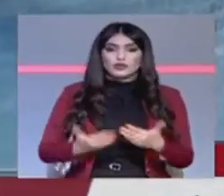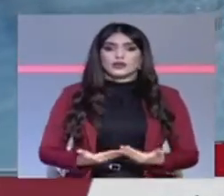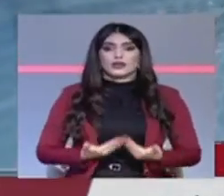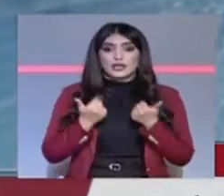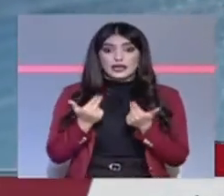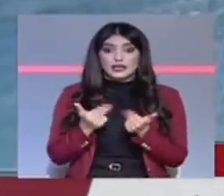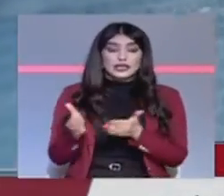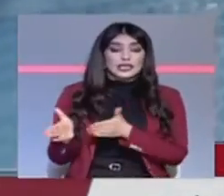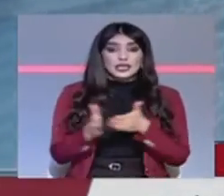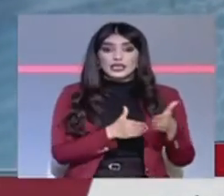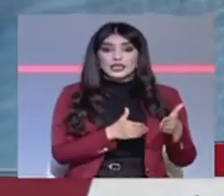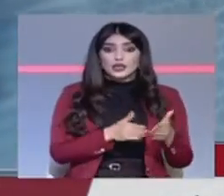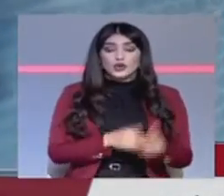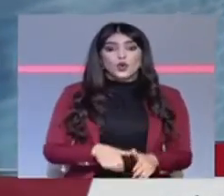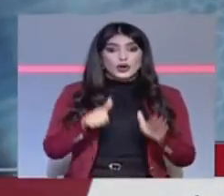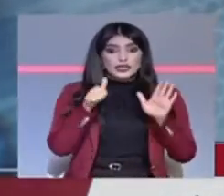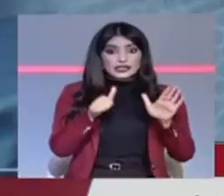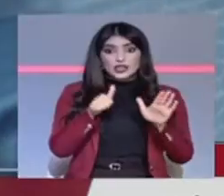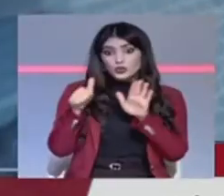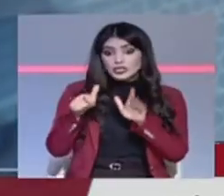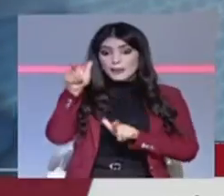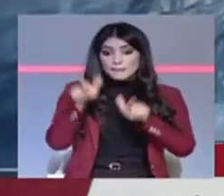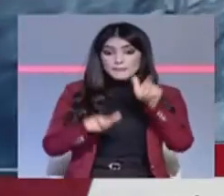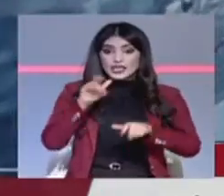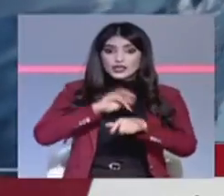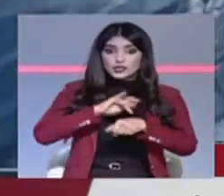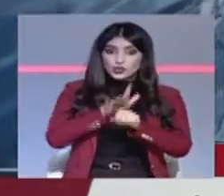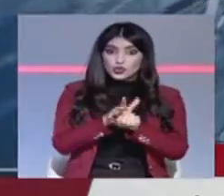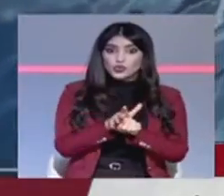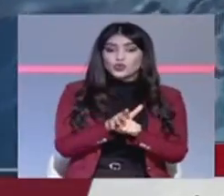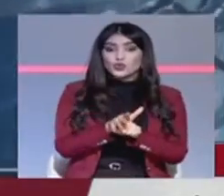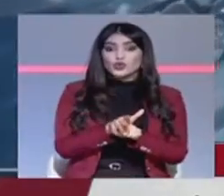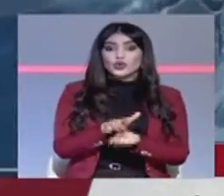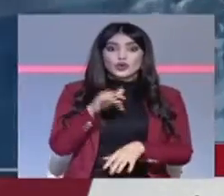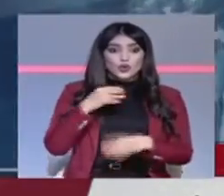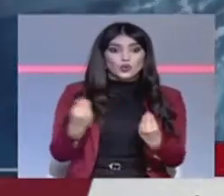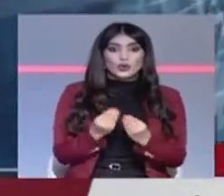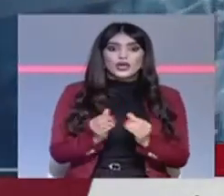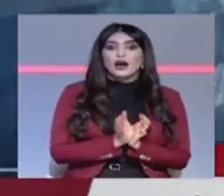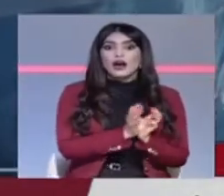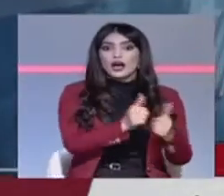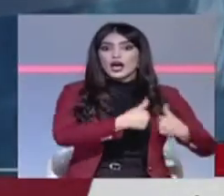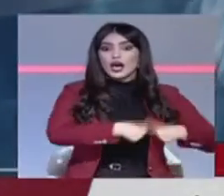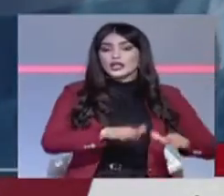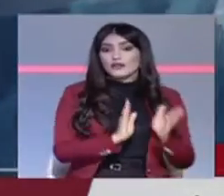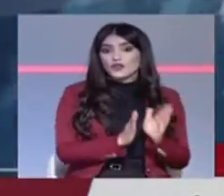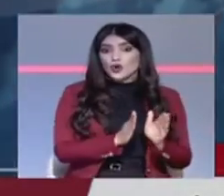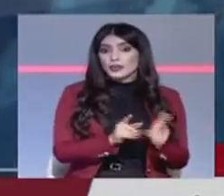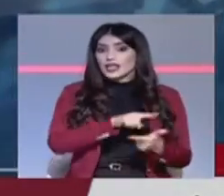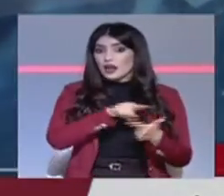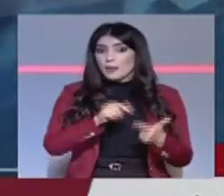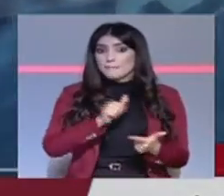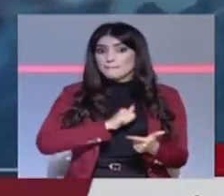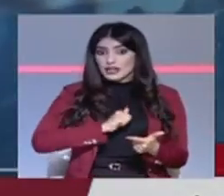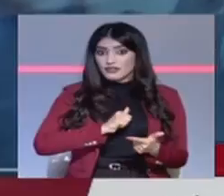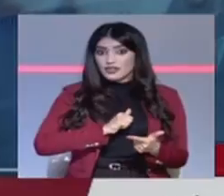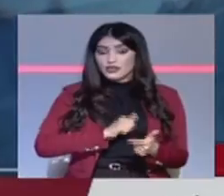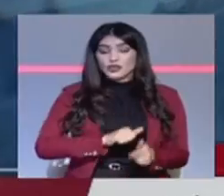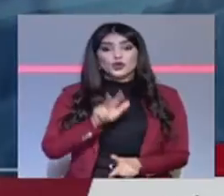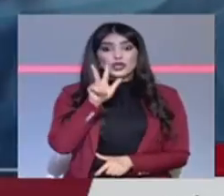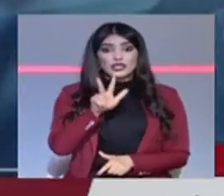كذلك تكفل بسته اثنين وستين مصابا جديدا بالفيروس بالمستشفيات والمساحات الخاصه منهم